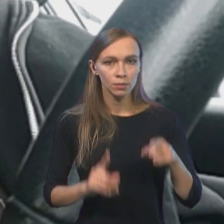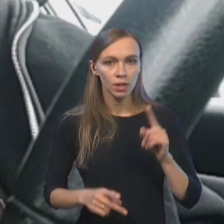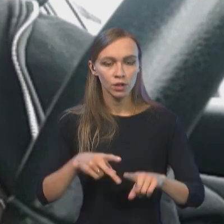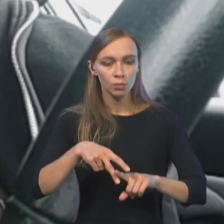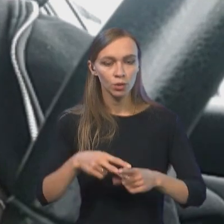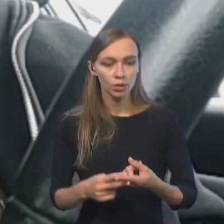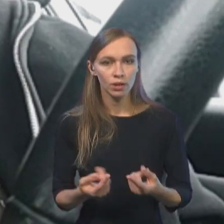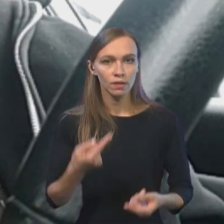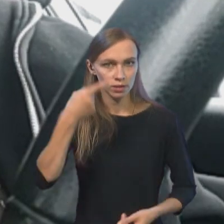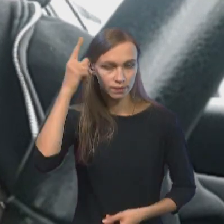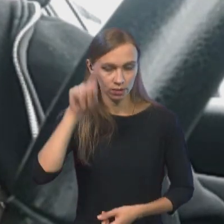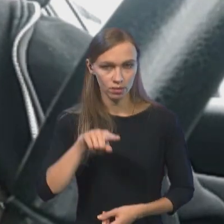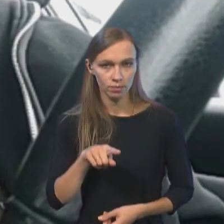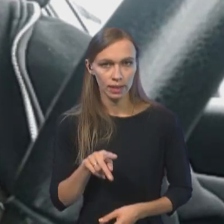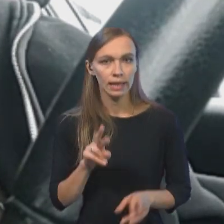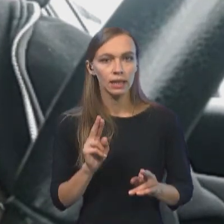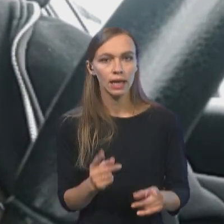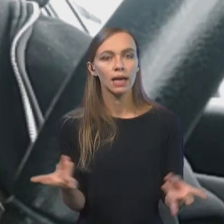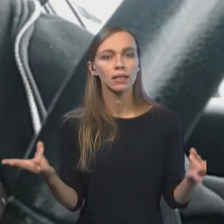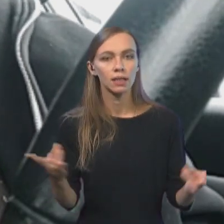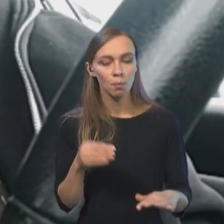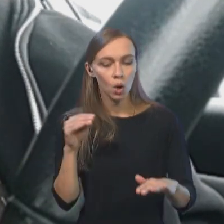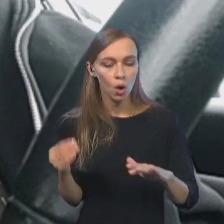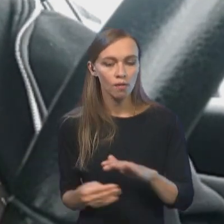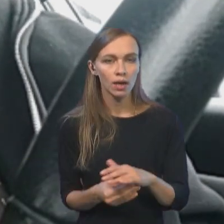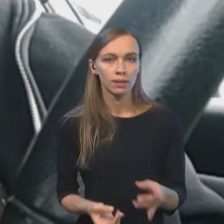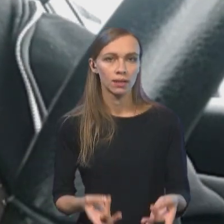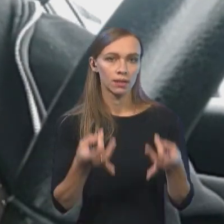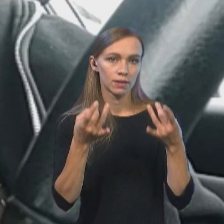вже відома. Це те, як треба ховатися від